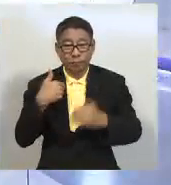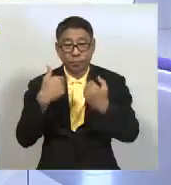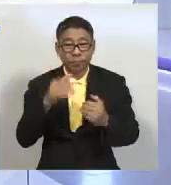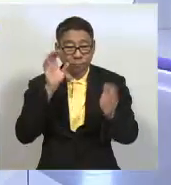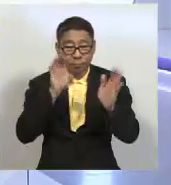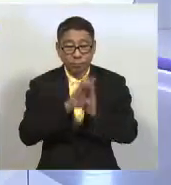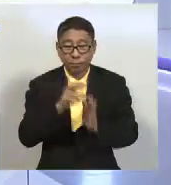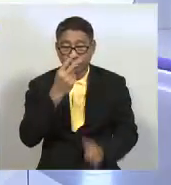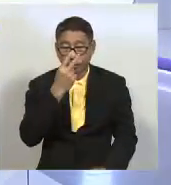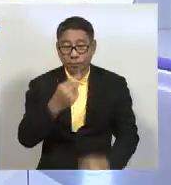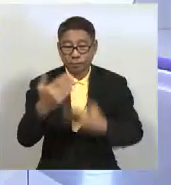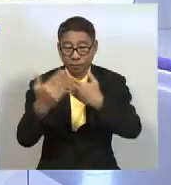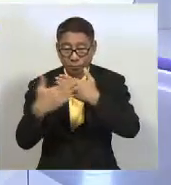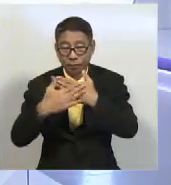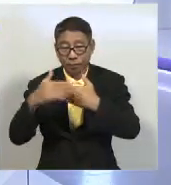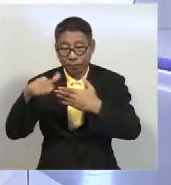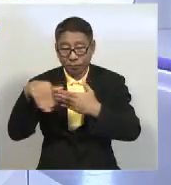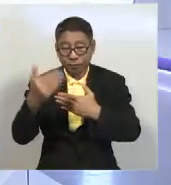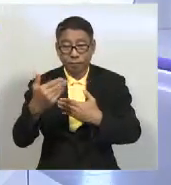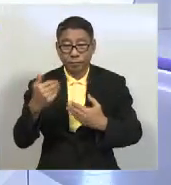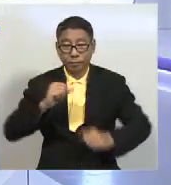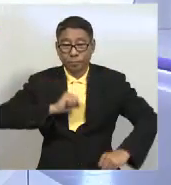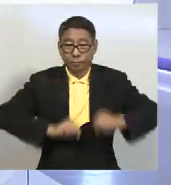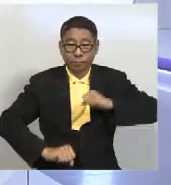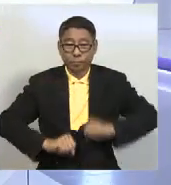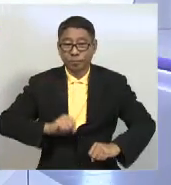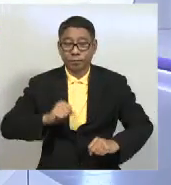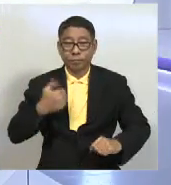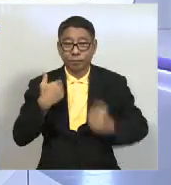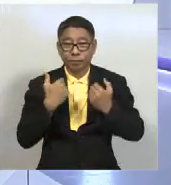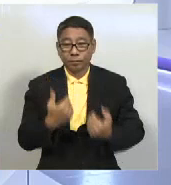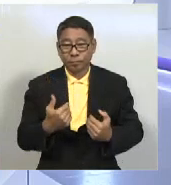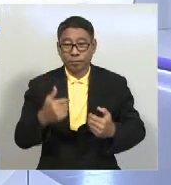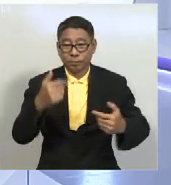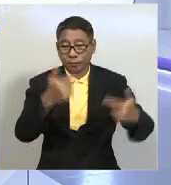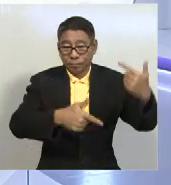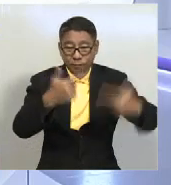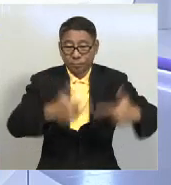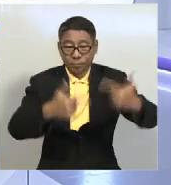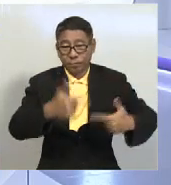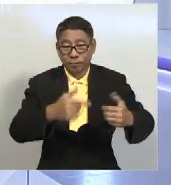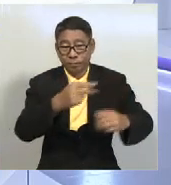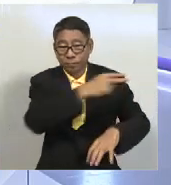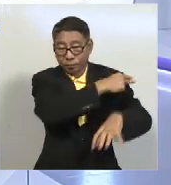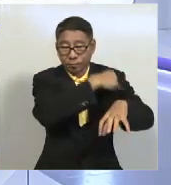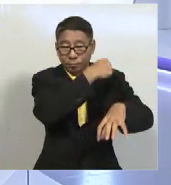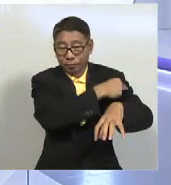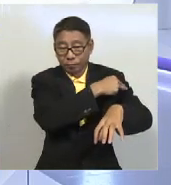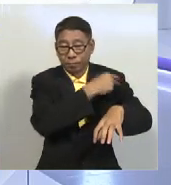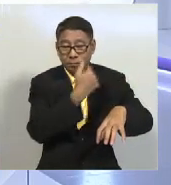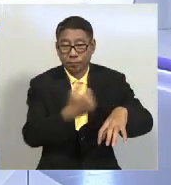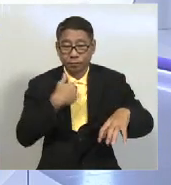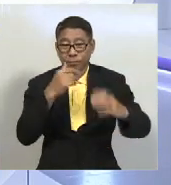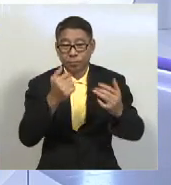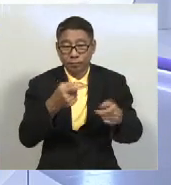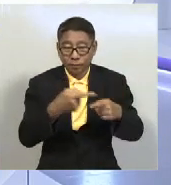ที่ภาพที่คุณผู้ชมเห็นนะครับคือต้องเตือนกันสักหน่อยสำหรับวัยรุ่นเลือดร้อนนะฮะอย่าไปตีเลยในโรงพยาบาล ค ู่อริ